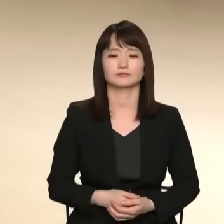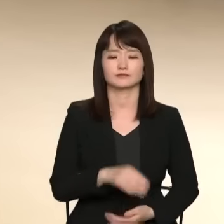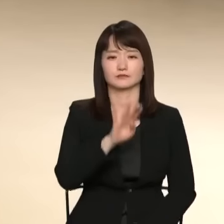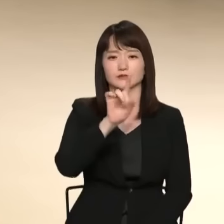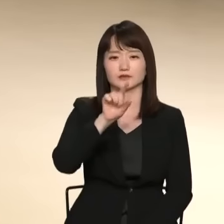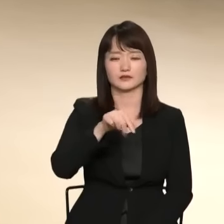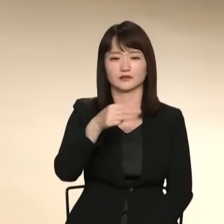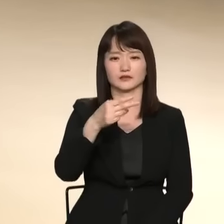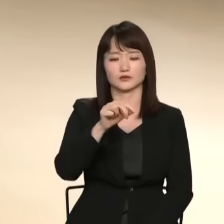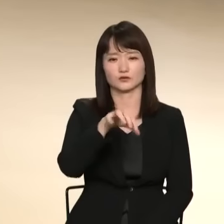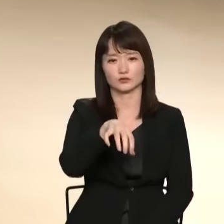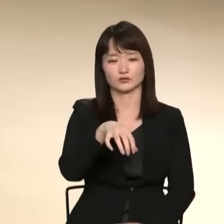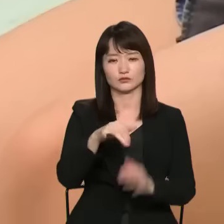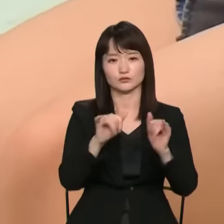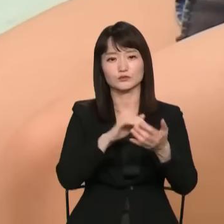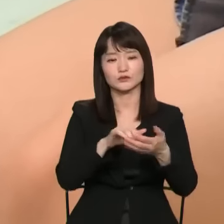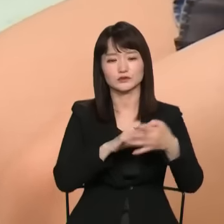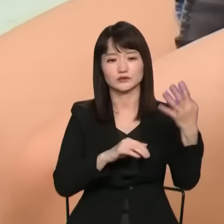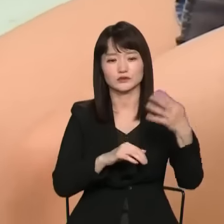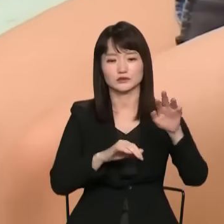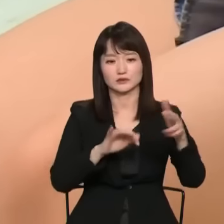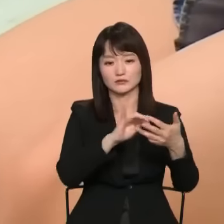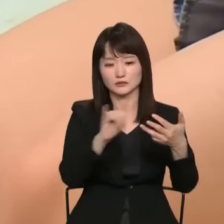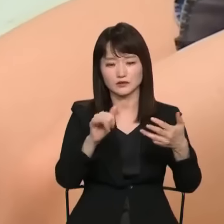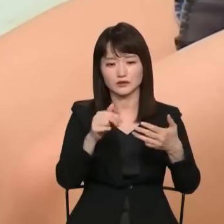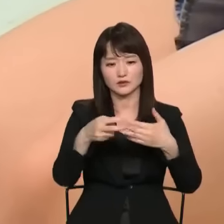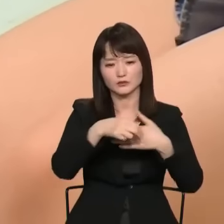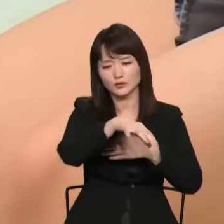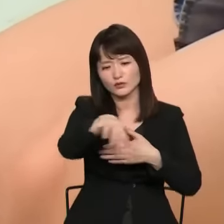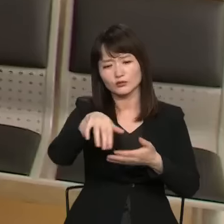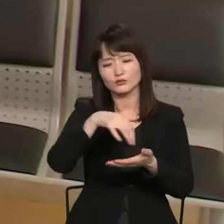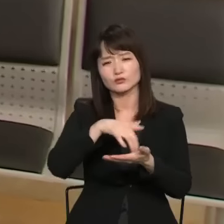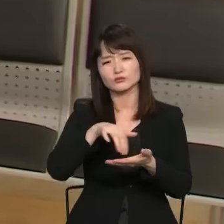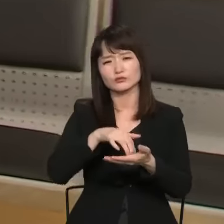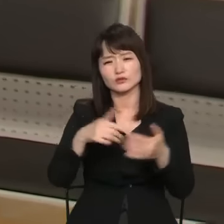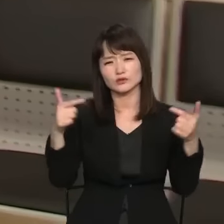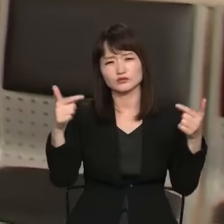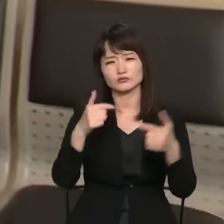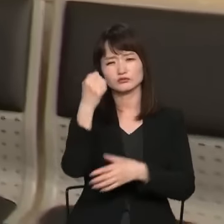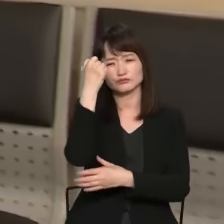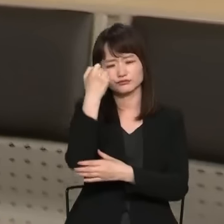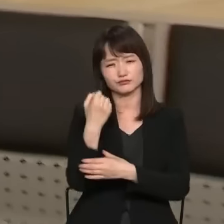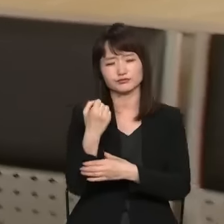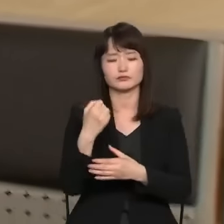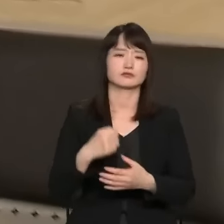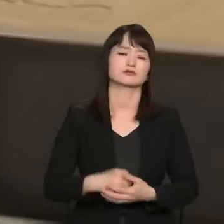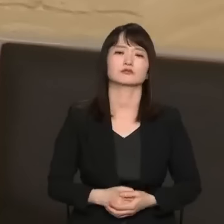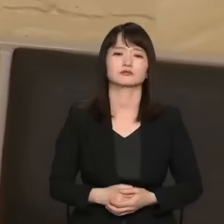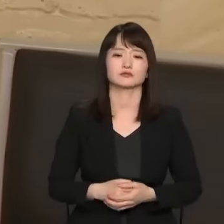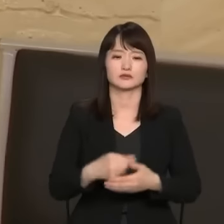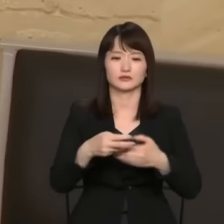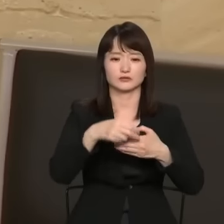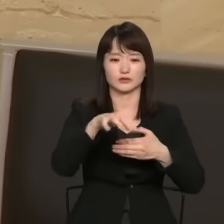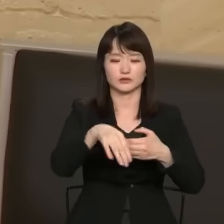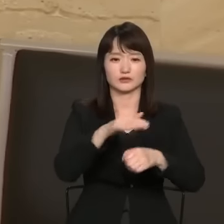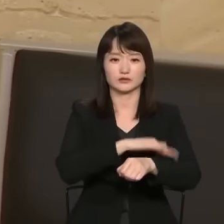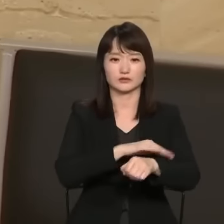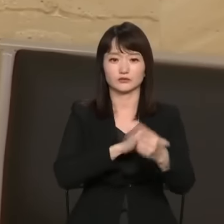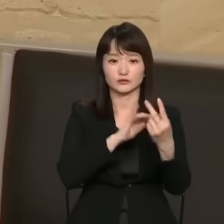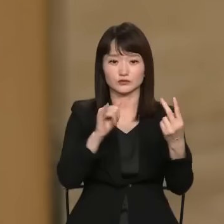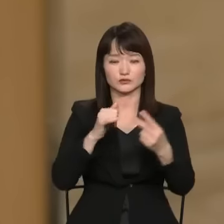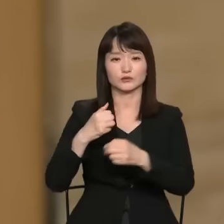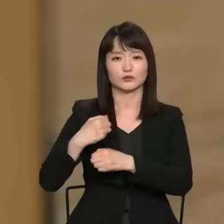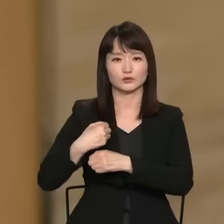주민은 4,800여 명으로 늘었지만 의료 인프라는 여전히 낙후한 상태입니다. 병원은 전문의 2명, 공보의 6명이